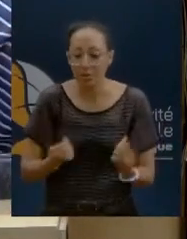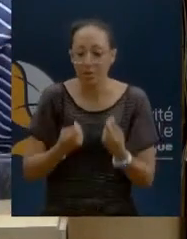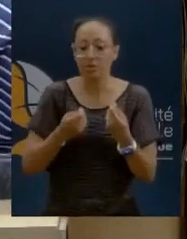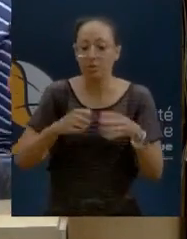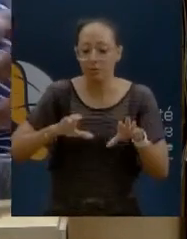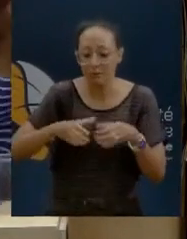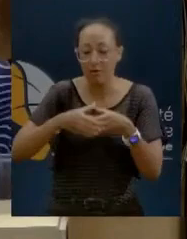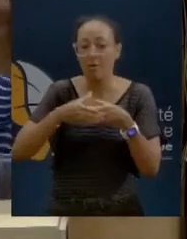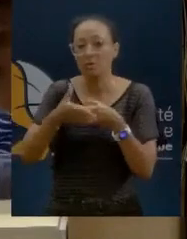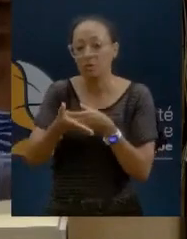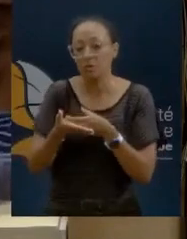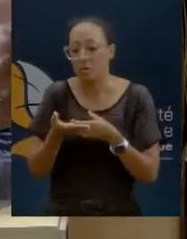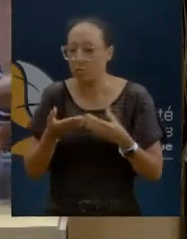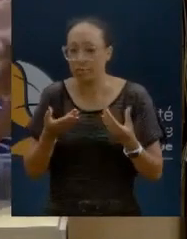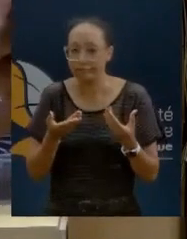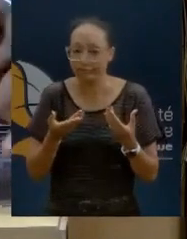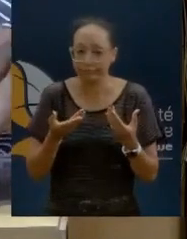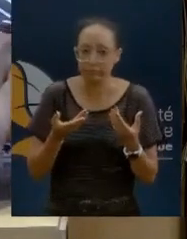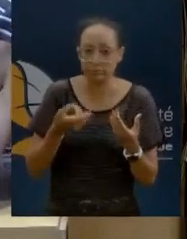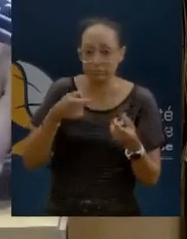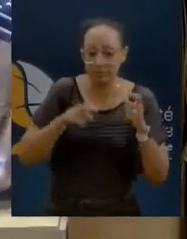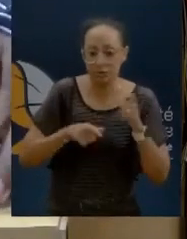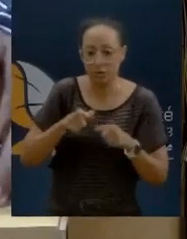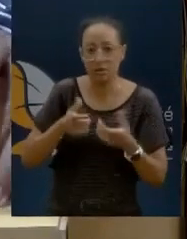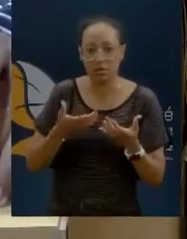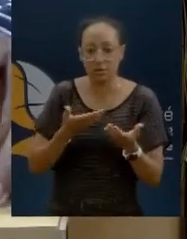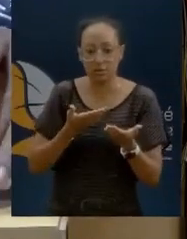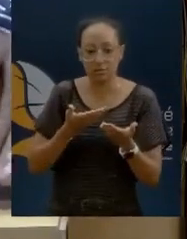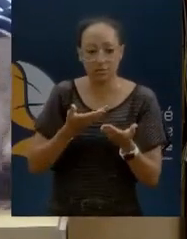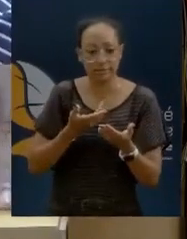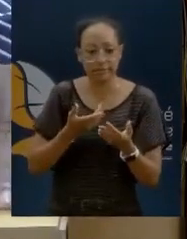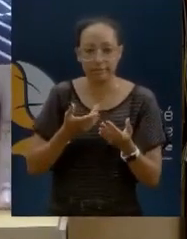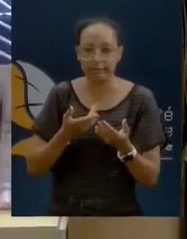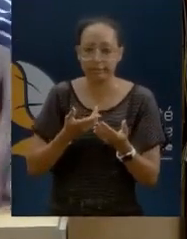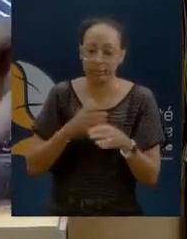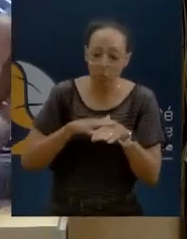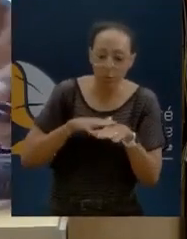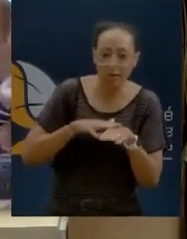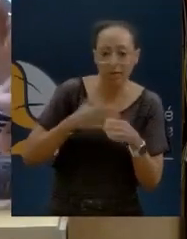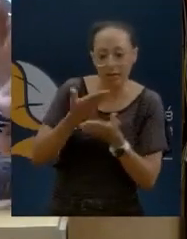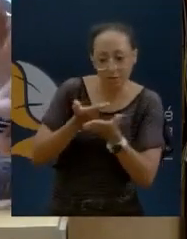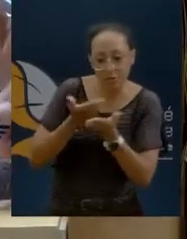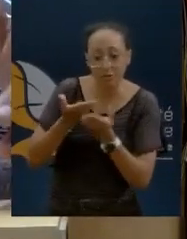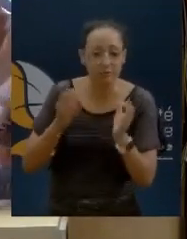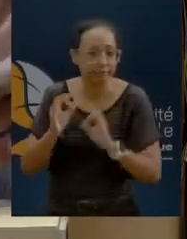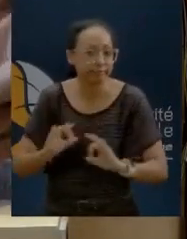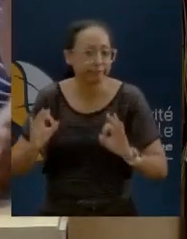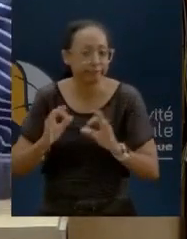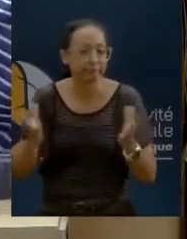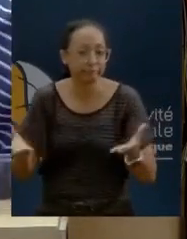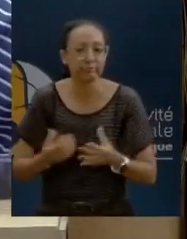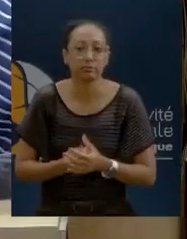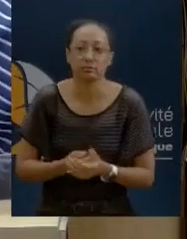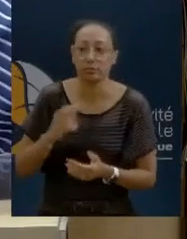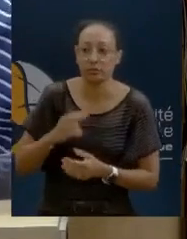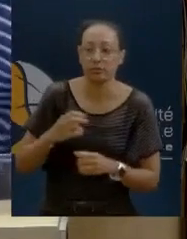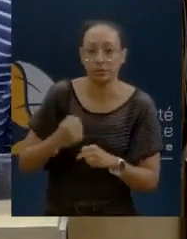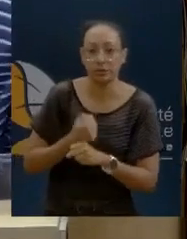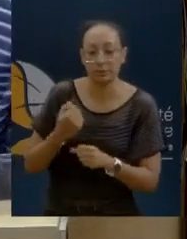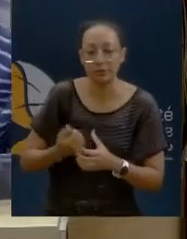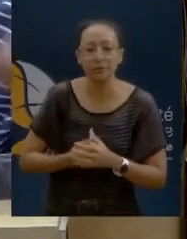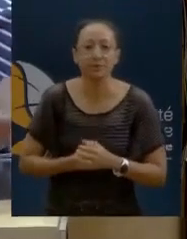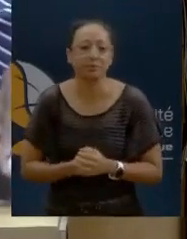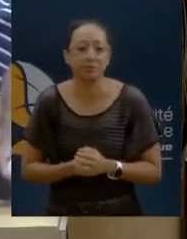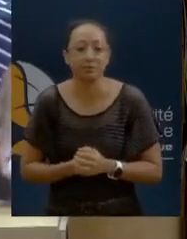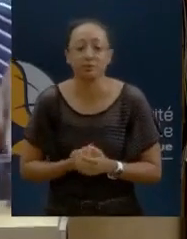éducation-formation, d'avoir cet échange politique sur les politiques. Alors, nous sommes obligés de le faire en séance publique, mais